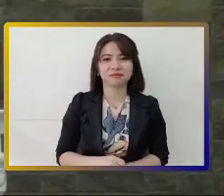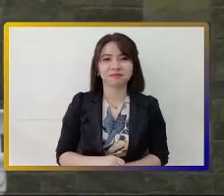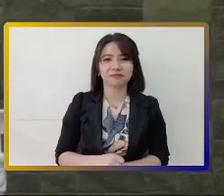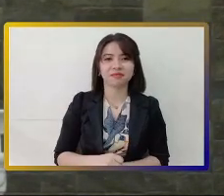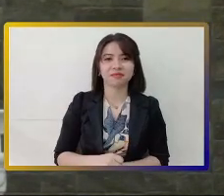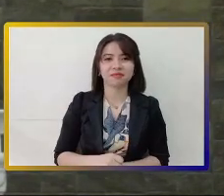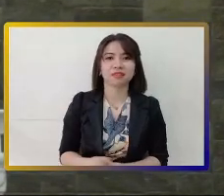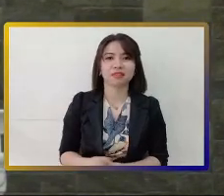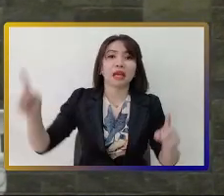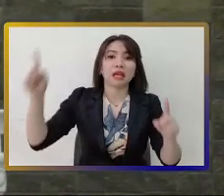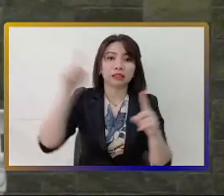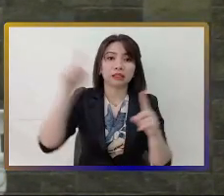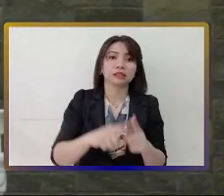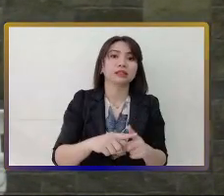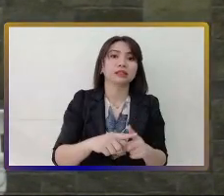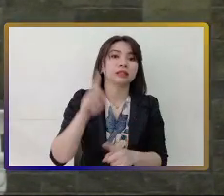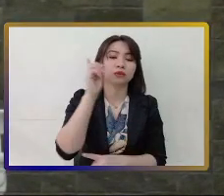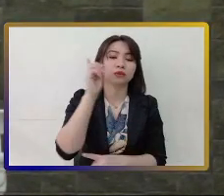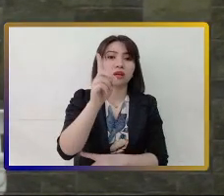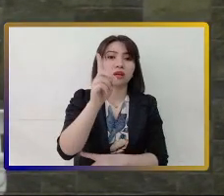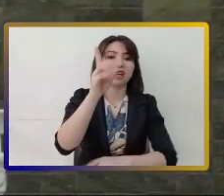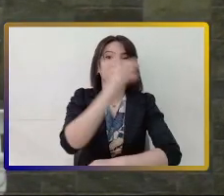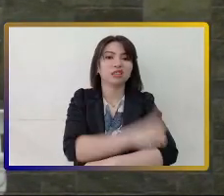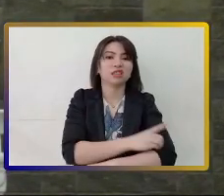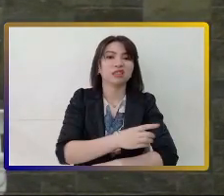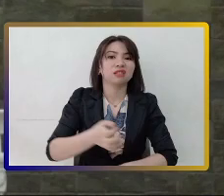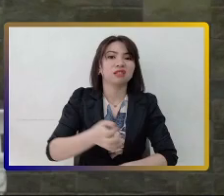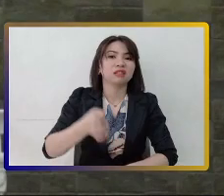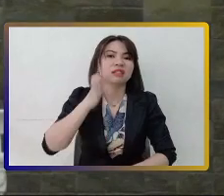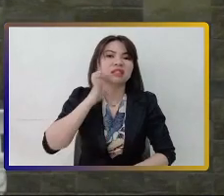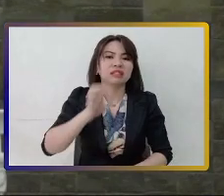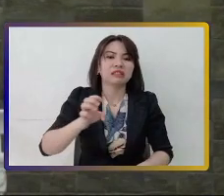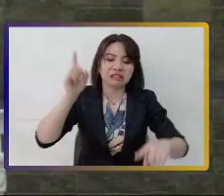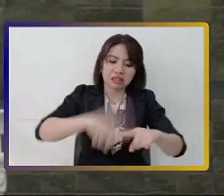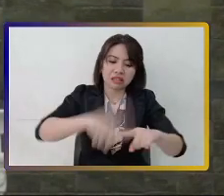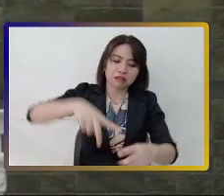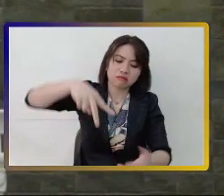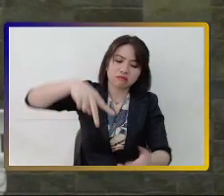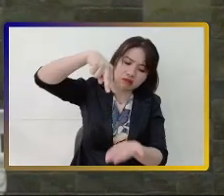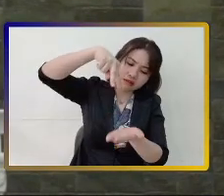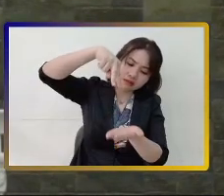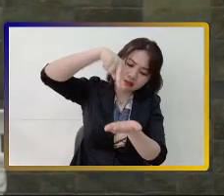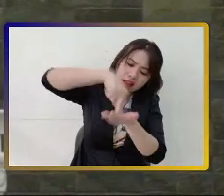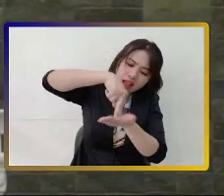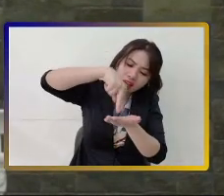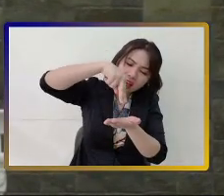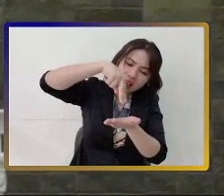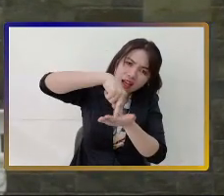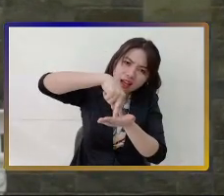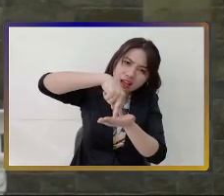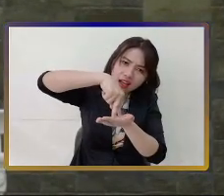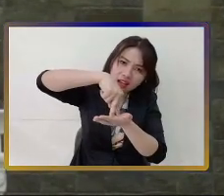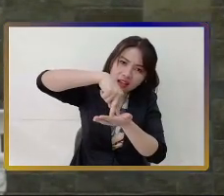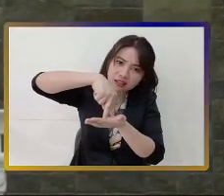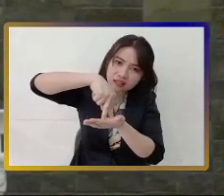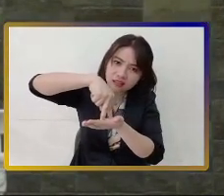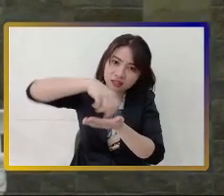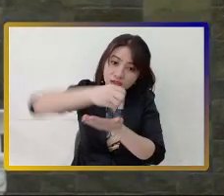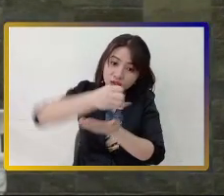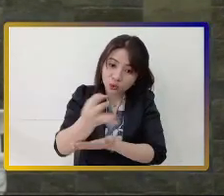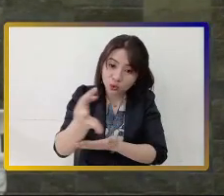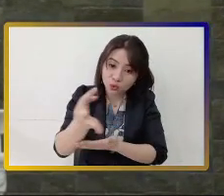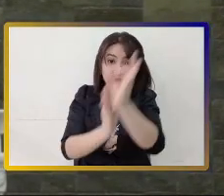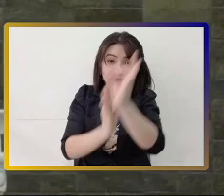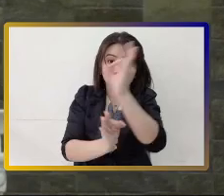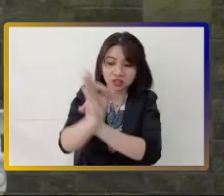Hanggang sa isang araw, hindi niya na maitayo ang unti-unting yumuko. Hindi